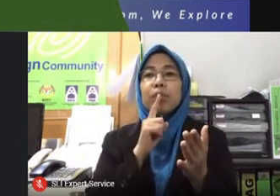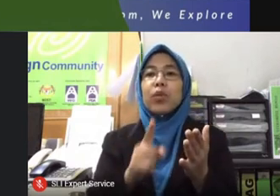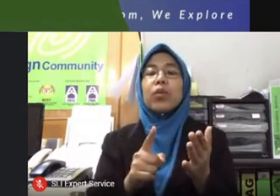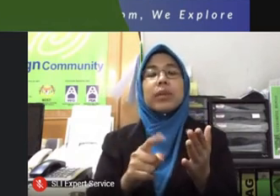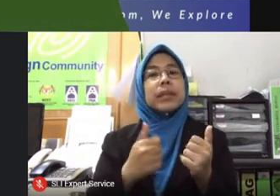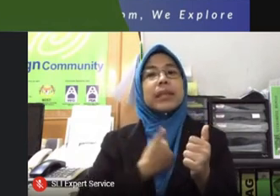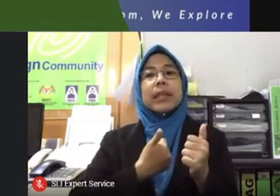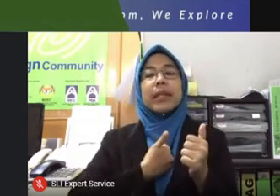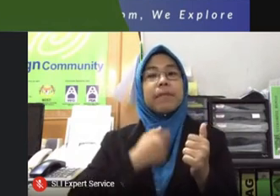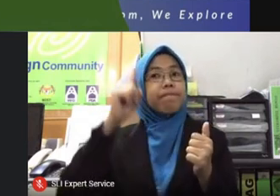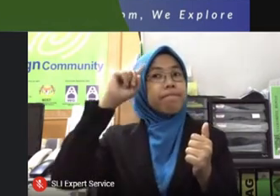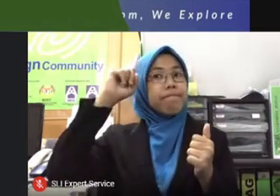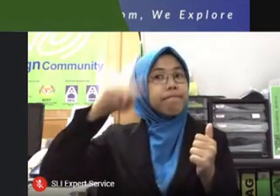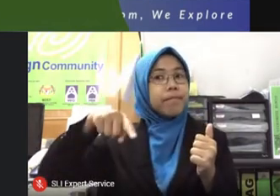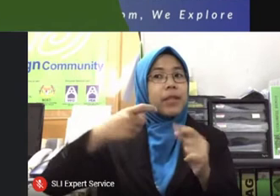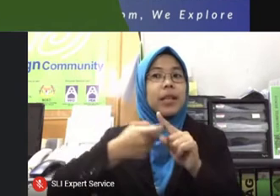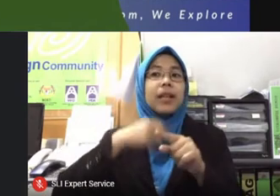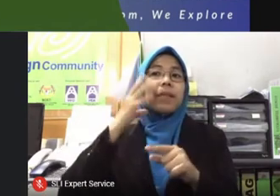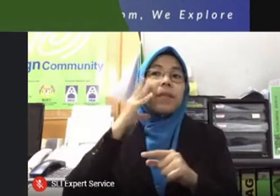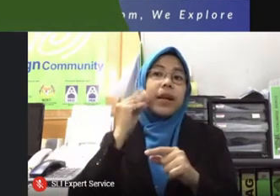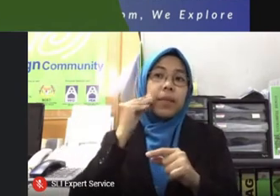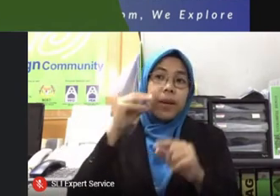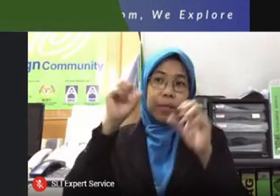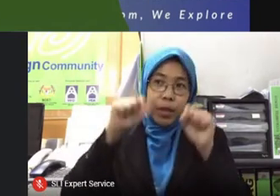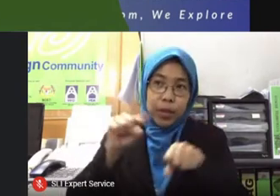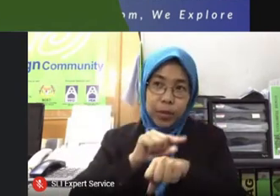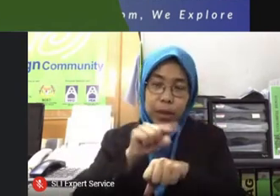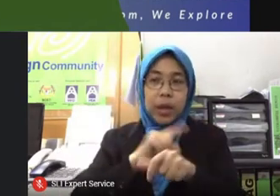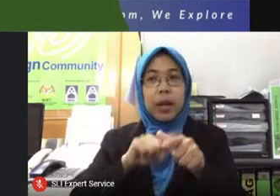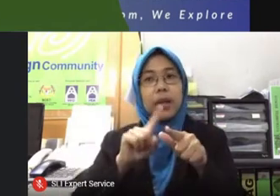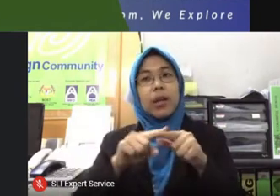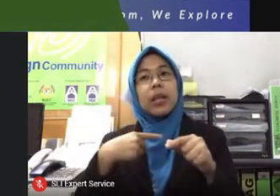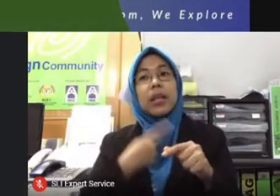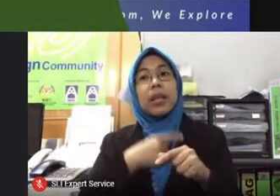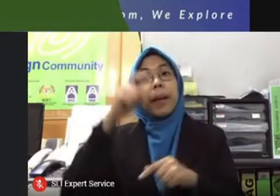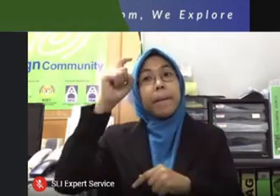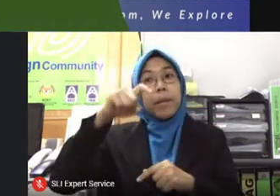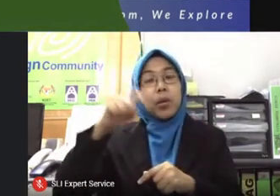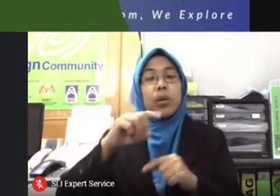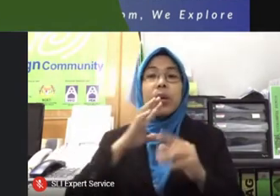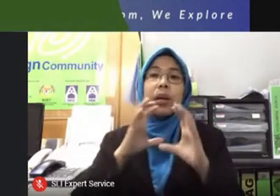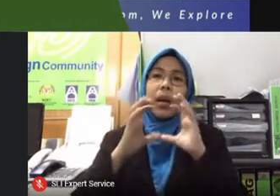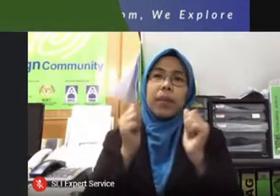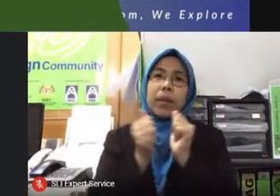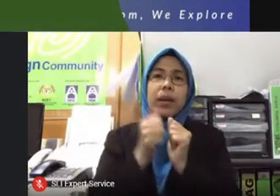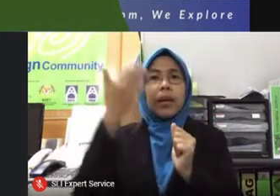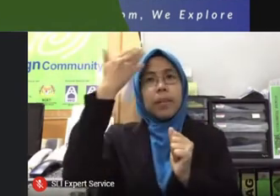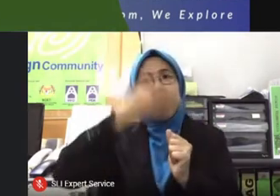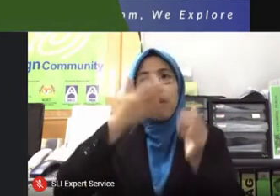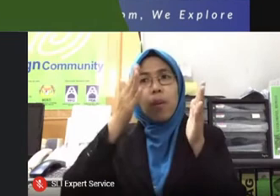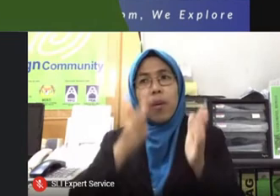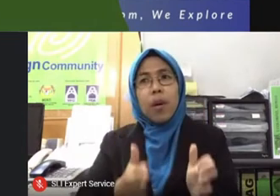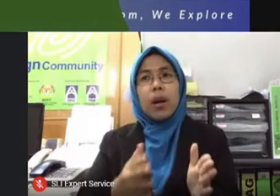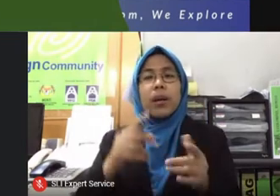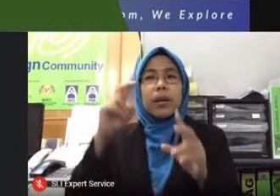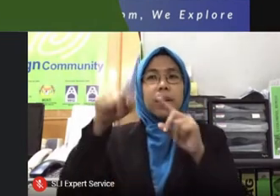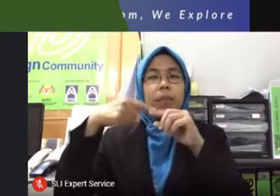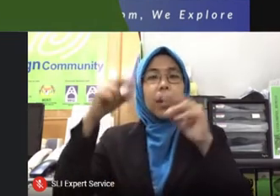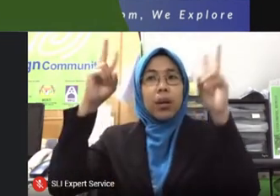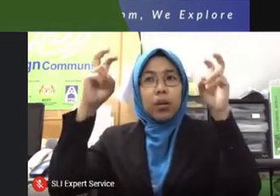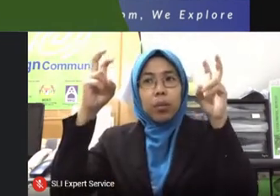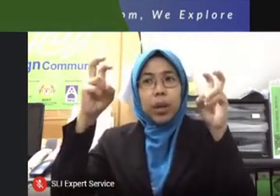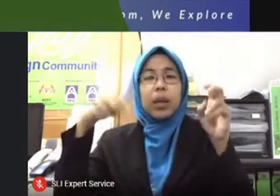spontaneous hasil daripada pengalaman pun boleh guna. Tetapi kalau kita perlu bercakap dengan di hadapan orang ramai tentang satu-satu topik, kita